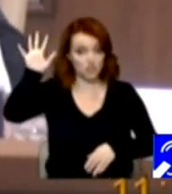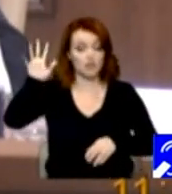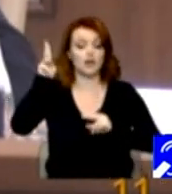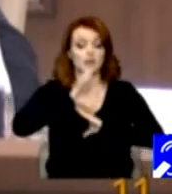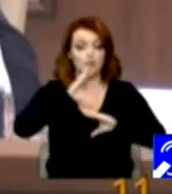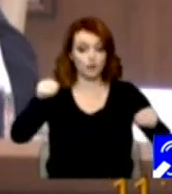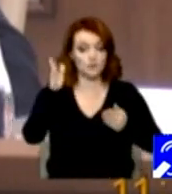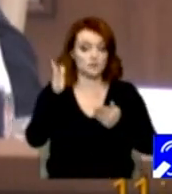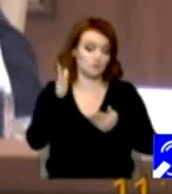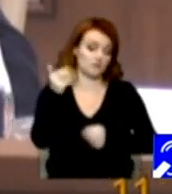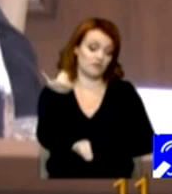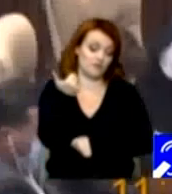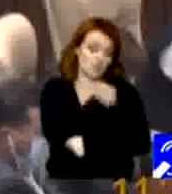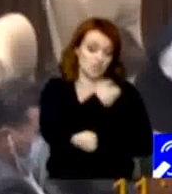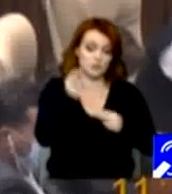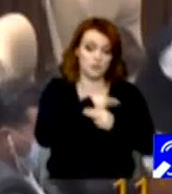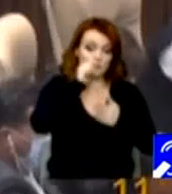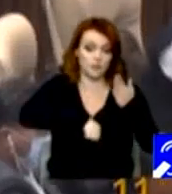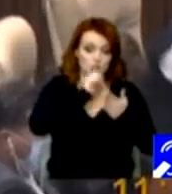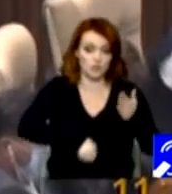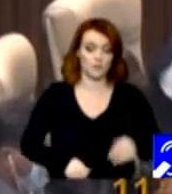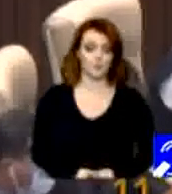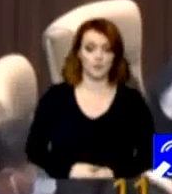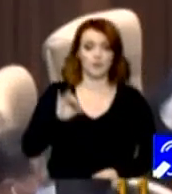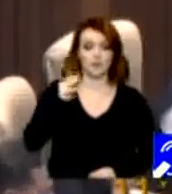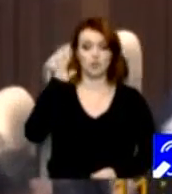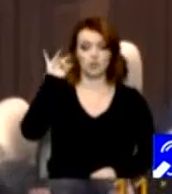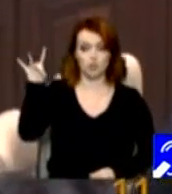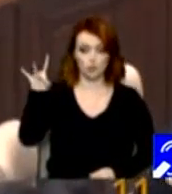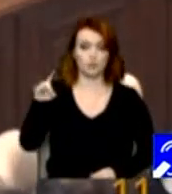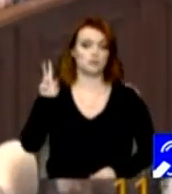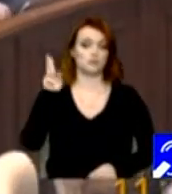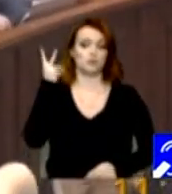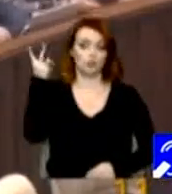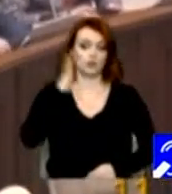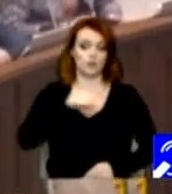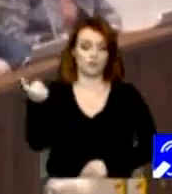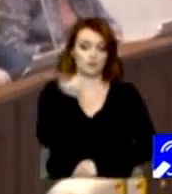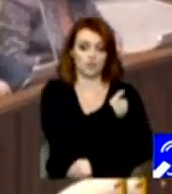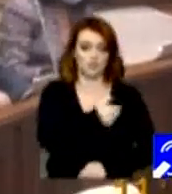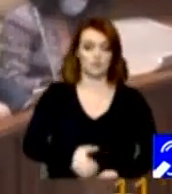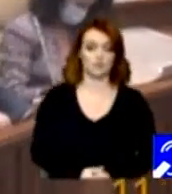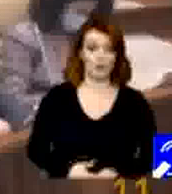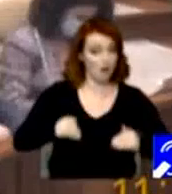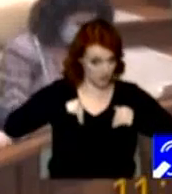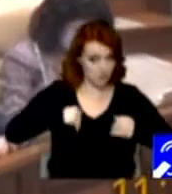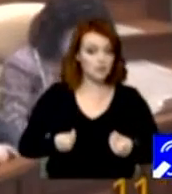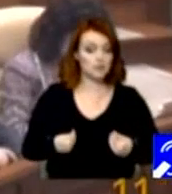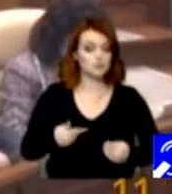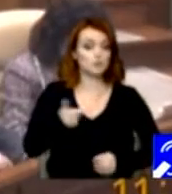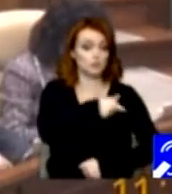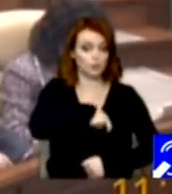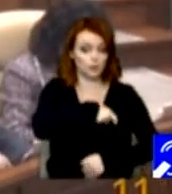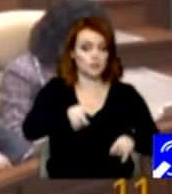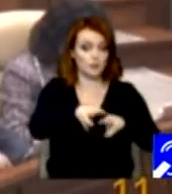președinte campion și de la fracțiune ușor doinesc vaccinați îi trist că deputații